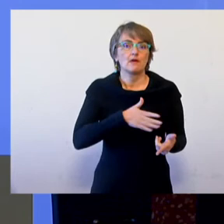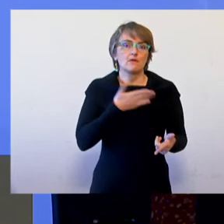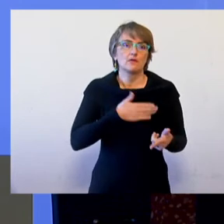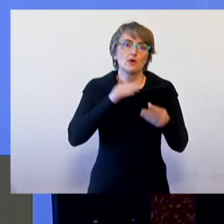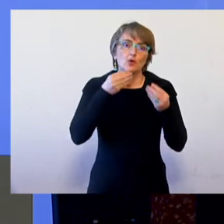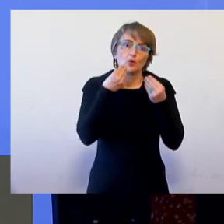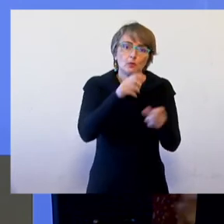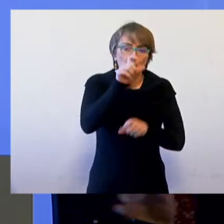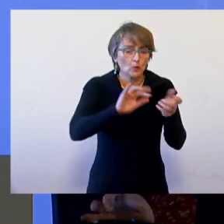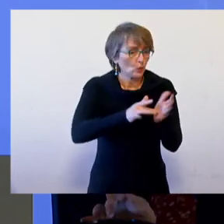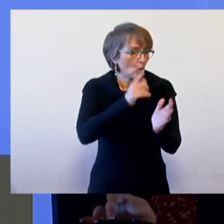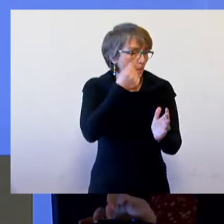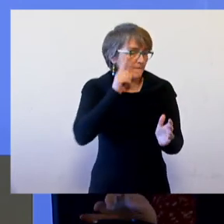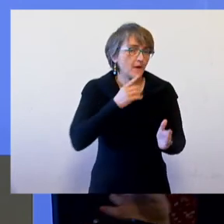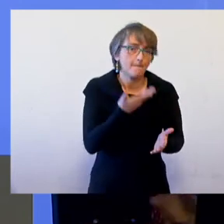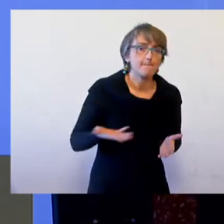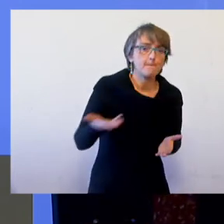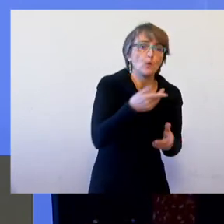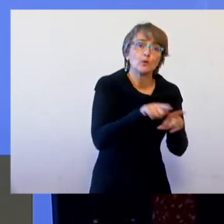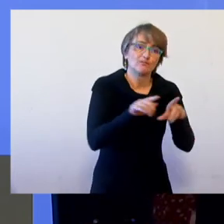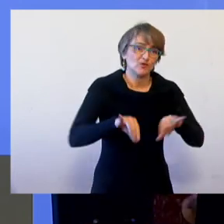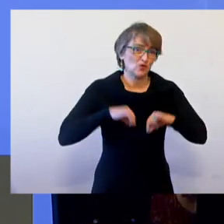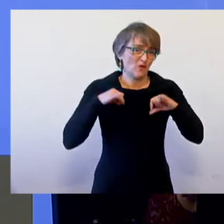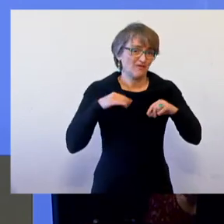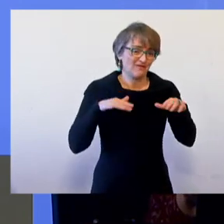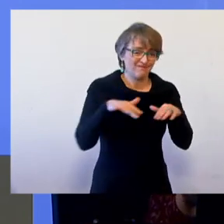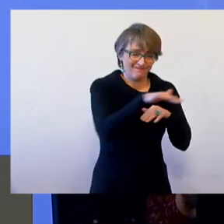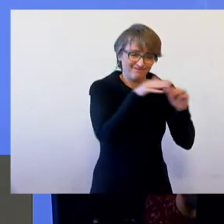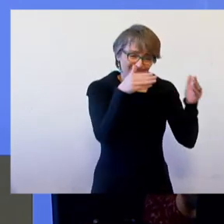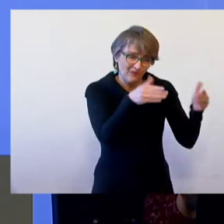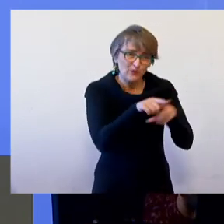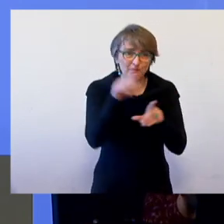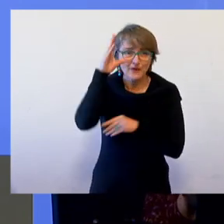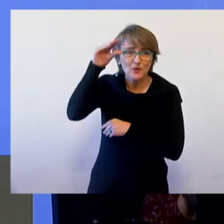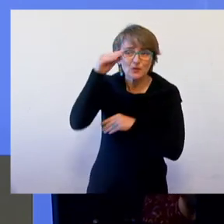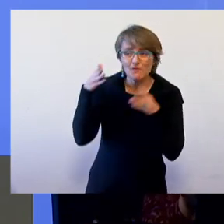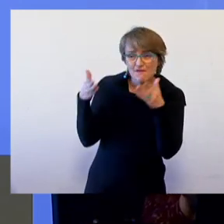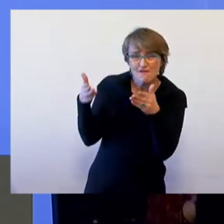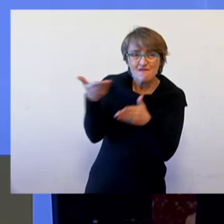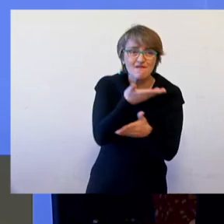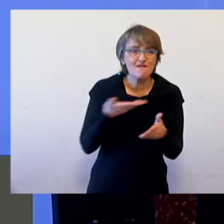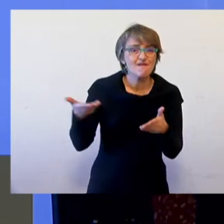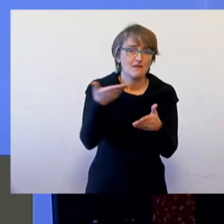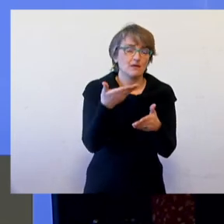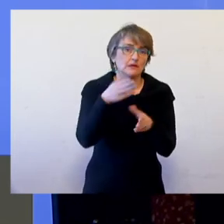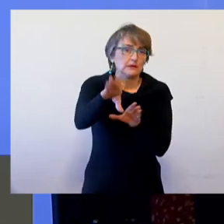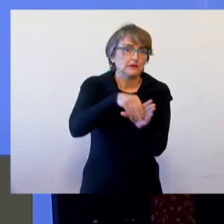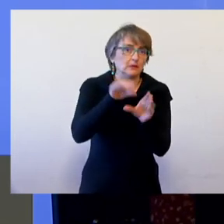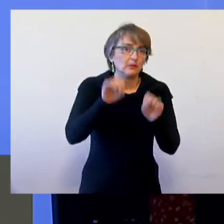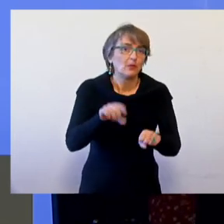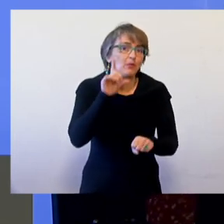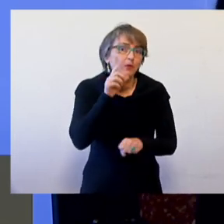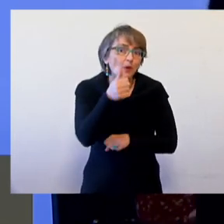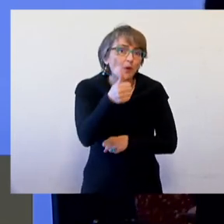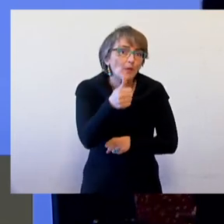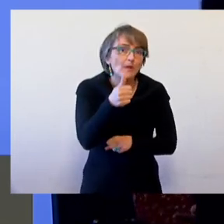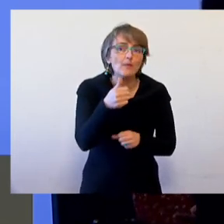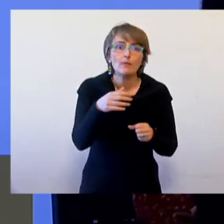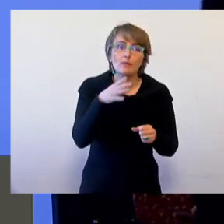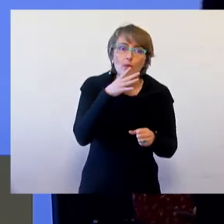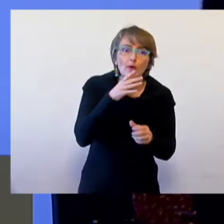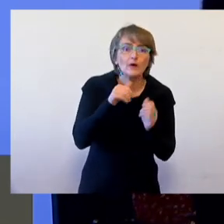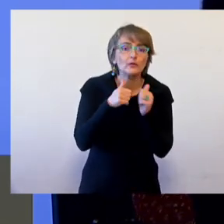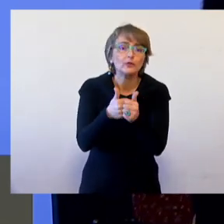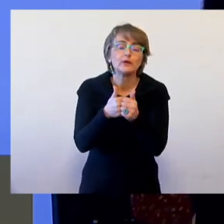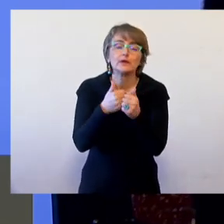en particulier des jeunes et des étudiants qui auraient peut-être des impossibilités de pouvoir rentrer chez eux à ce moment-là, compte